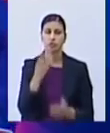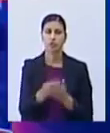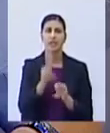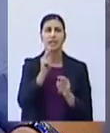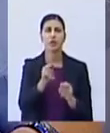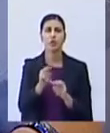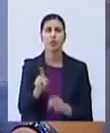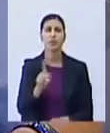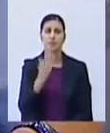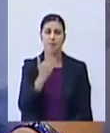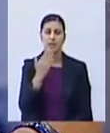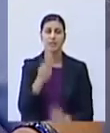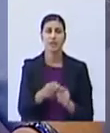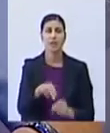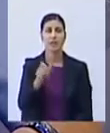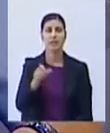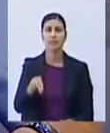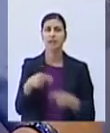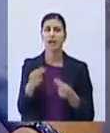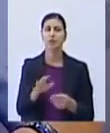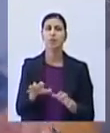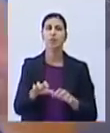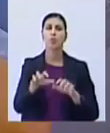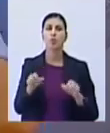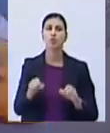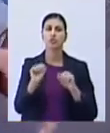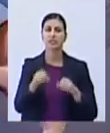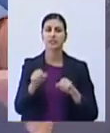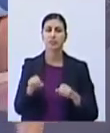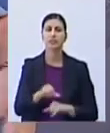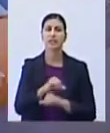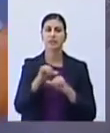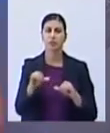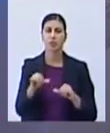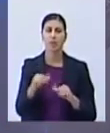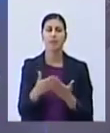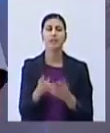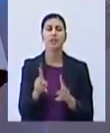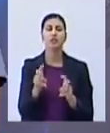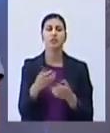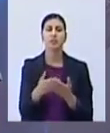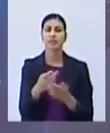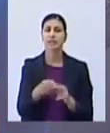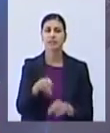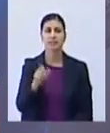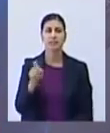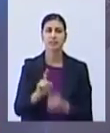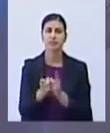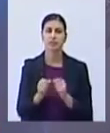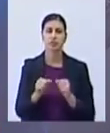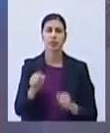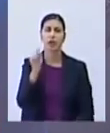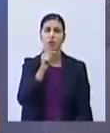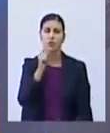მექანიზმი ერთადერთი მარტივი ამ ადამიანებს არ უნდა მივცეთ ჩვენ მონოპოლიური შესაძლებლობების გაფართოება. რას ნიშნავს ეს, რომ ესენი არ უნდა გადაიქცნენ